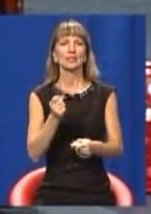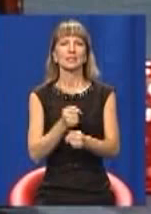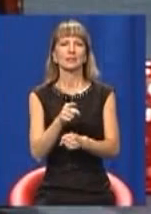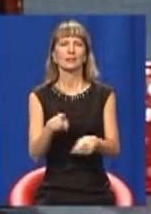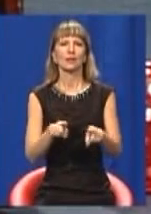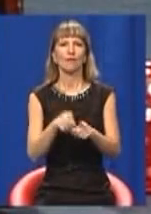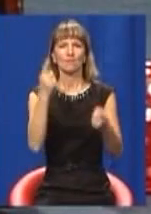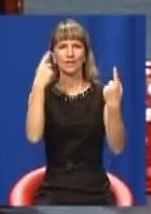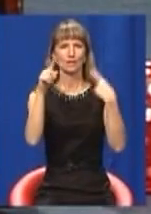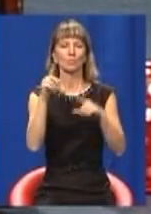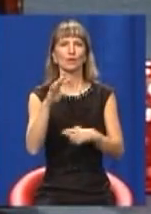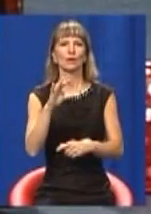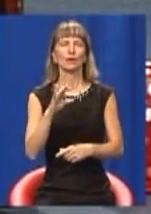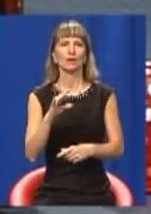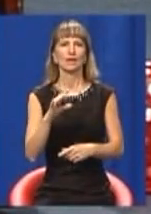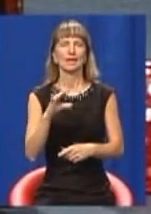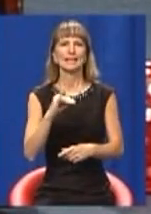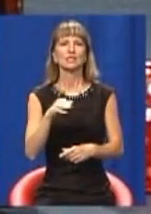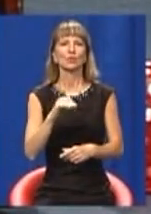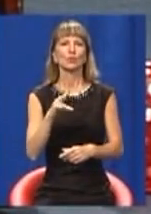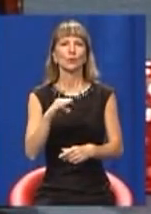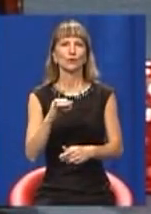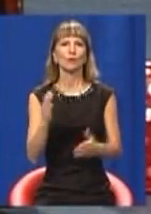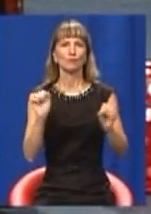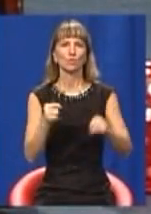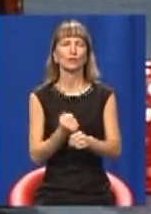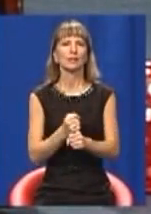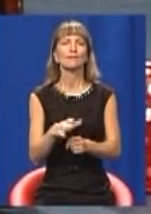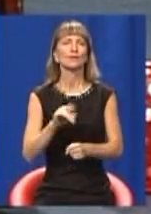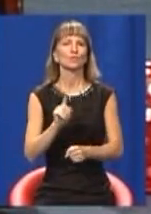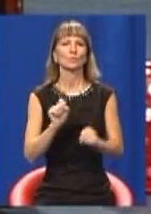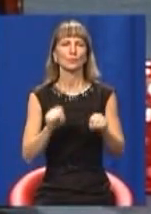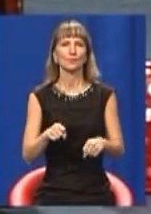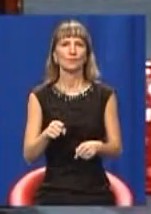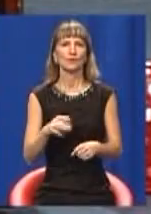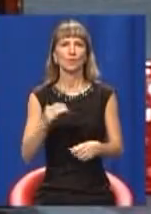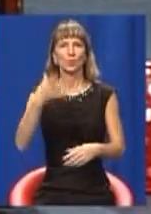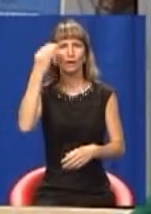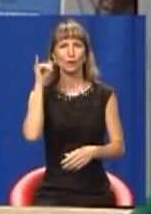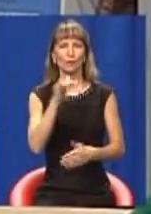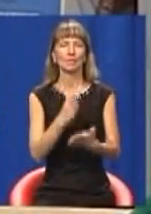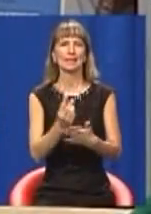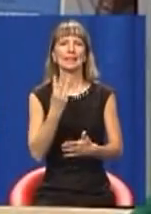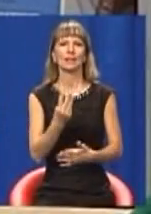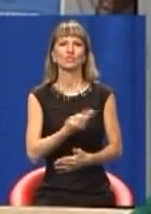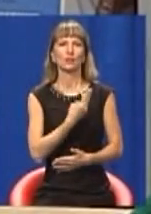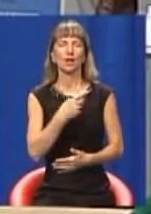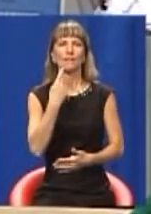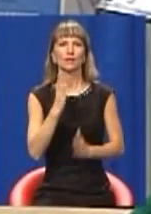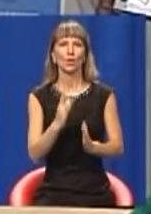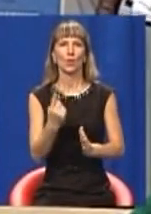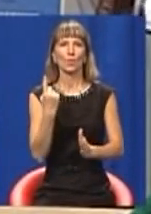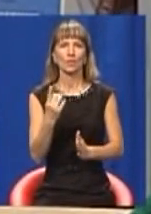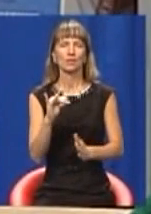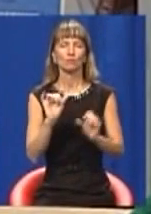такою самою казковою істотою, яка зможе робити все, що завгодно? Як на мене, дуже прикольно, уяви собі, в тебе є три бажання, так ти кажеш одне лише, і